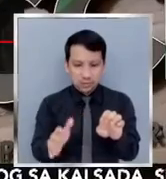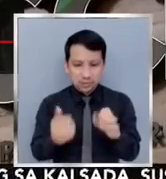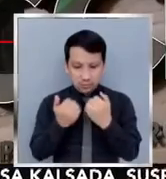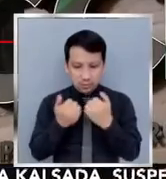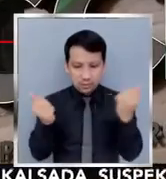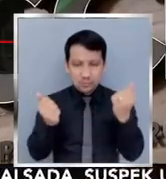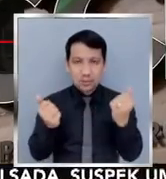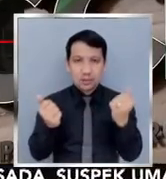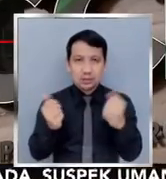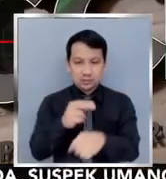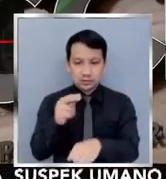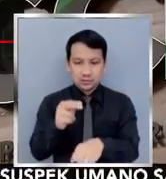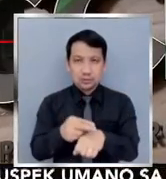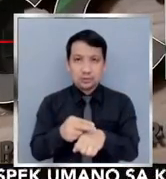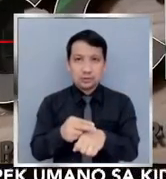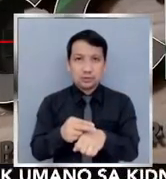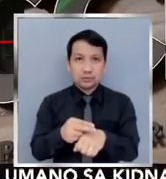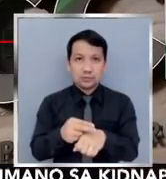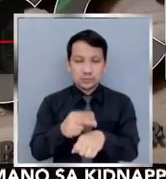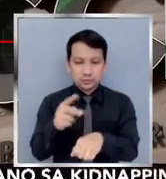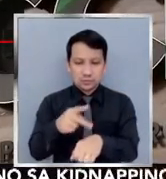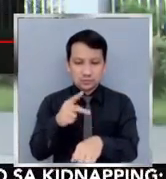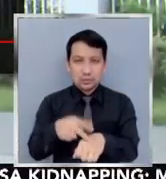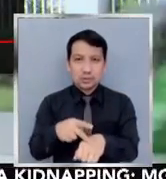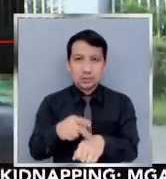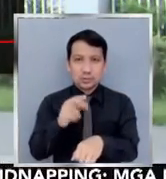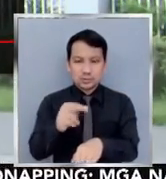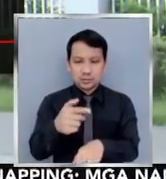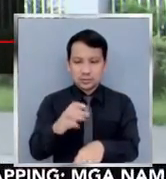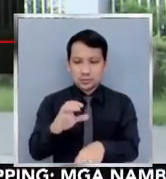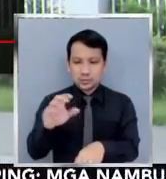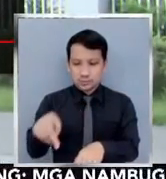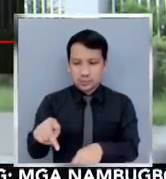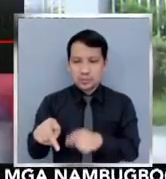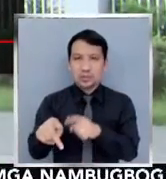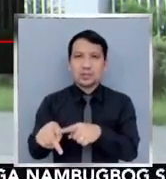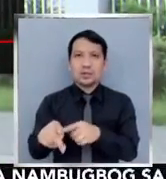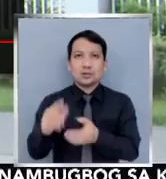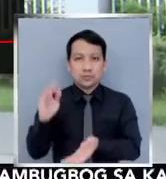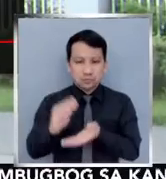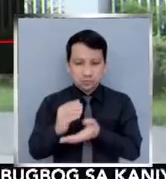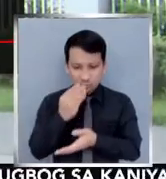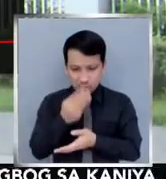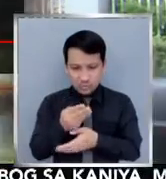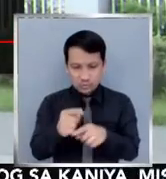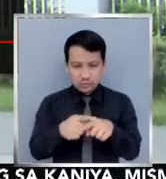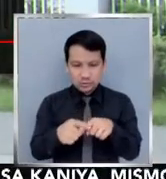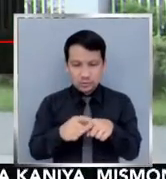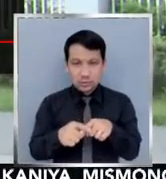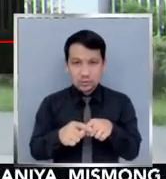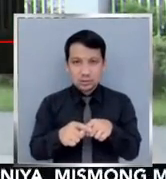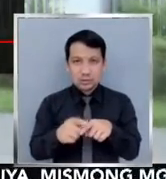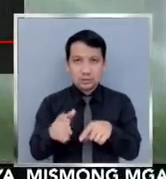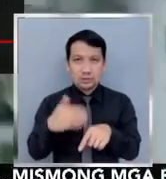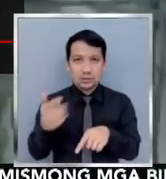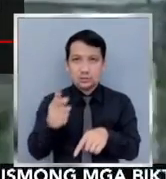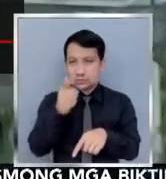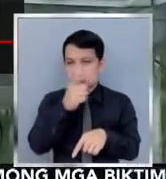Grid Corporation of the Philippines o NGCP na numipis ang supply ng kuryente sa Luzon grid